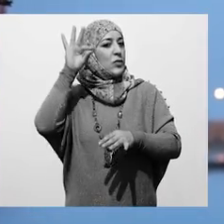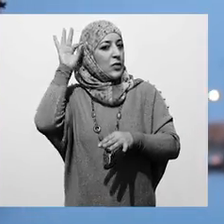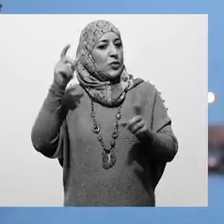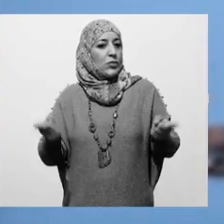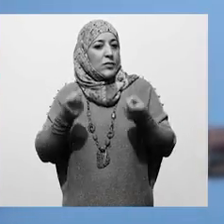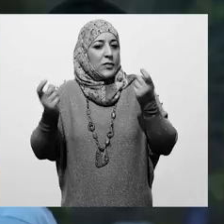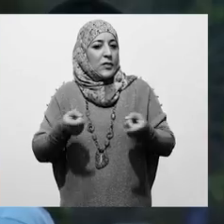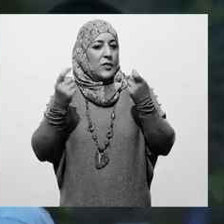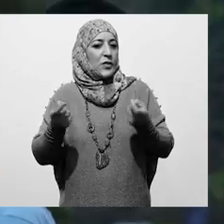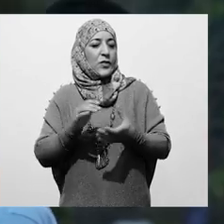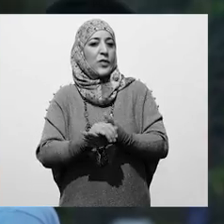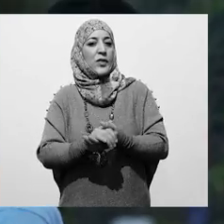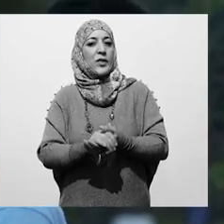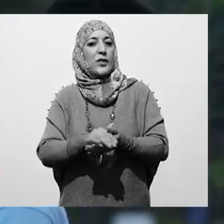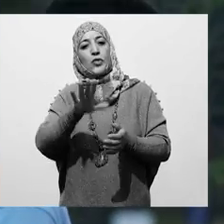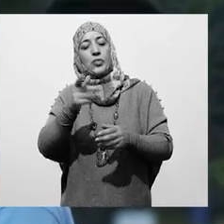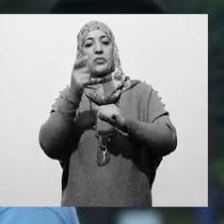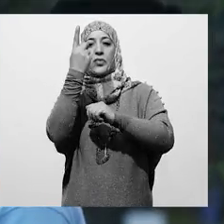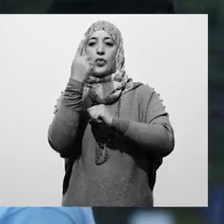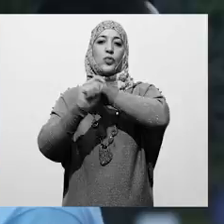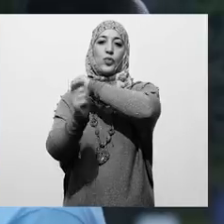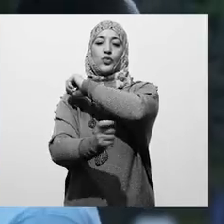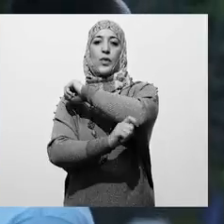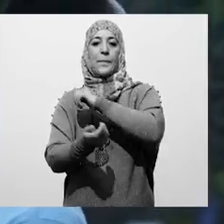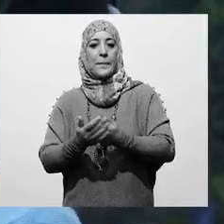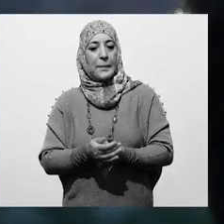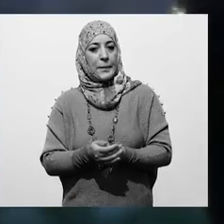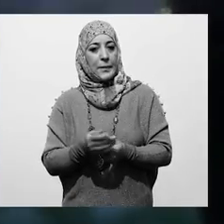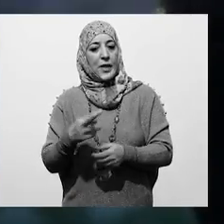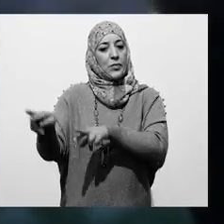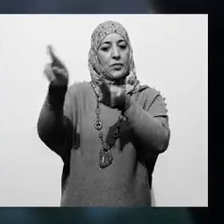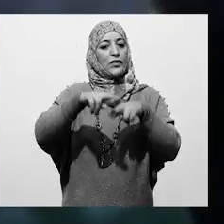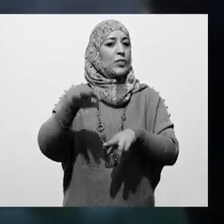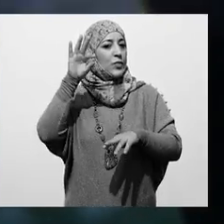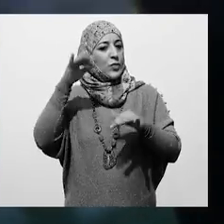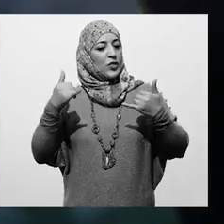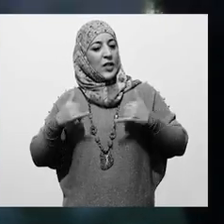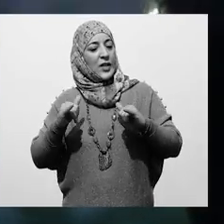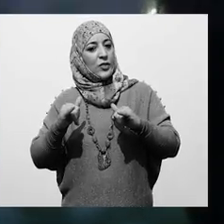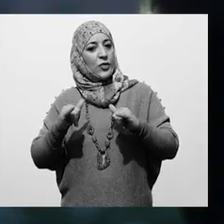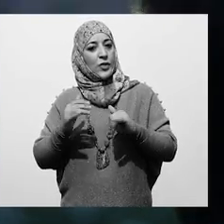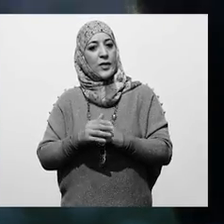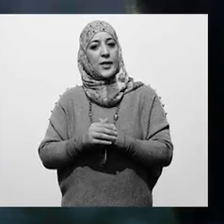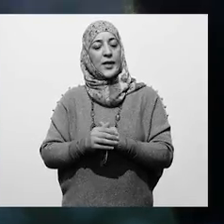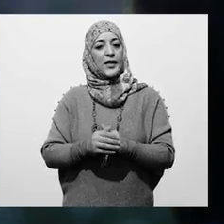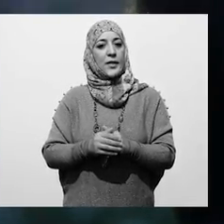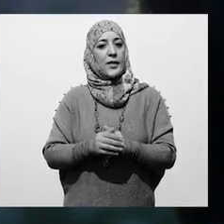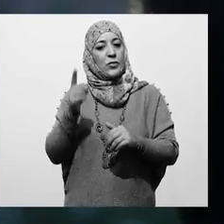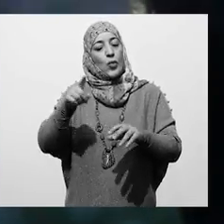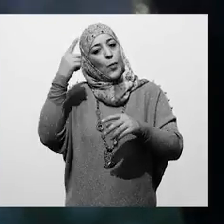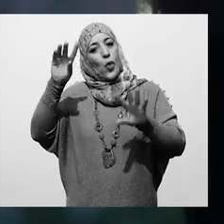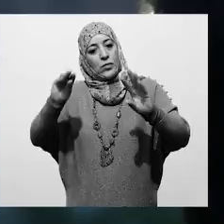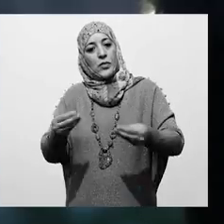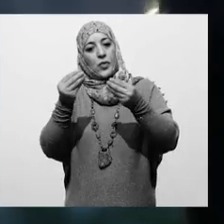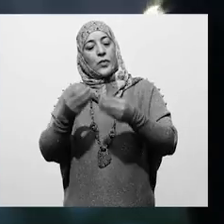Tunisie pour une formation qui a duré à peu près une semaine. Ensuite, il y eu le retour en Algérie où tout a